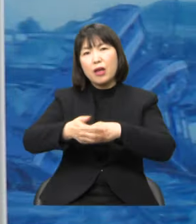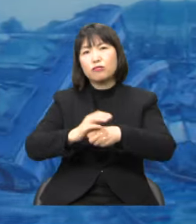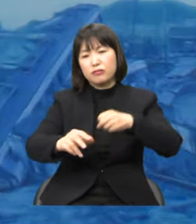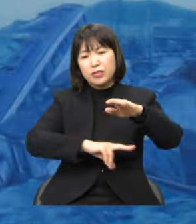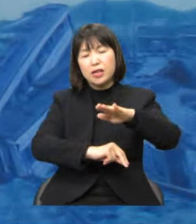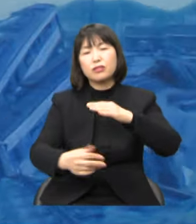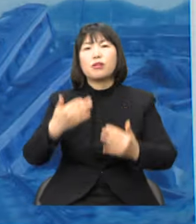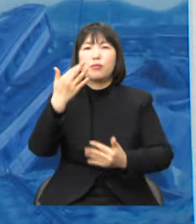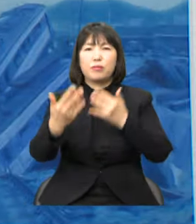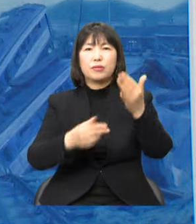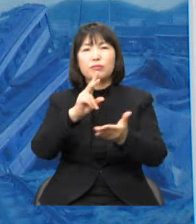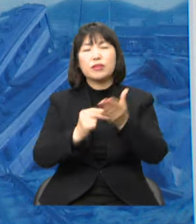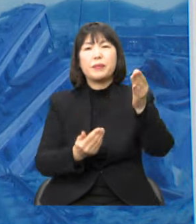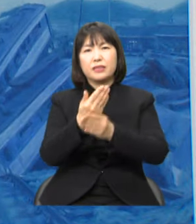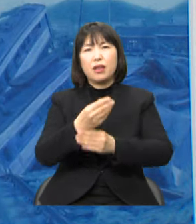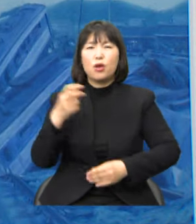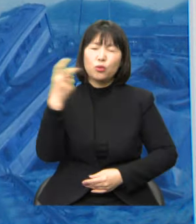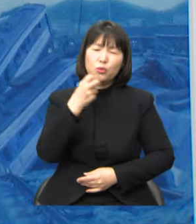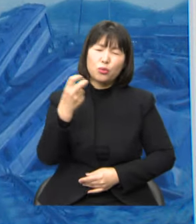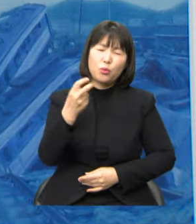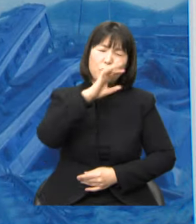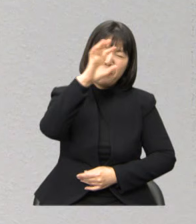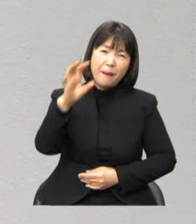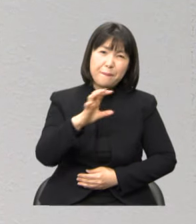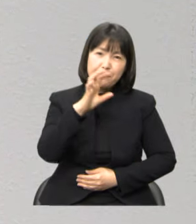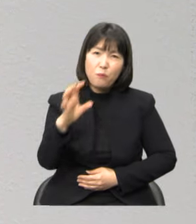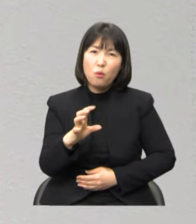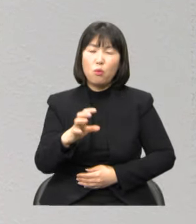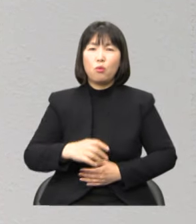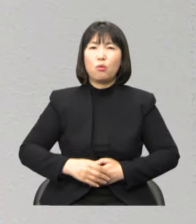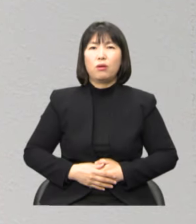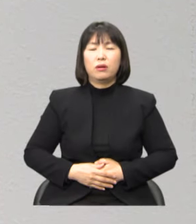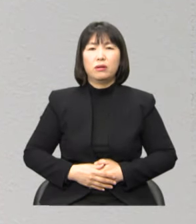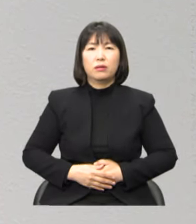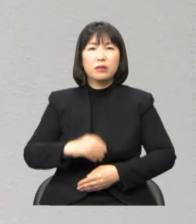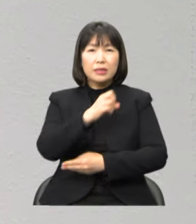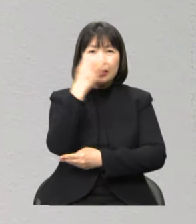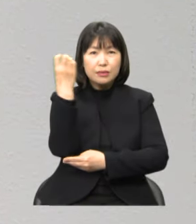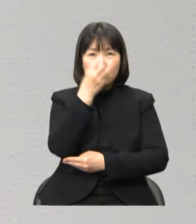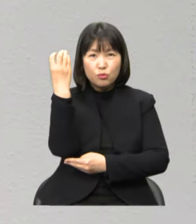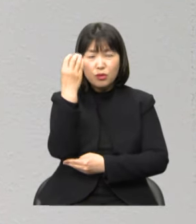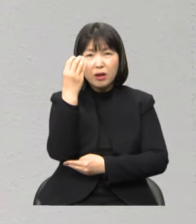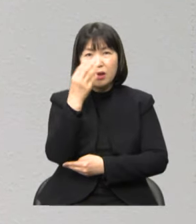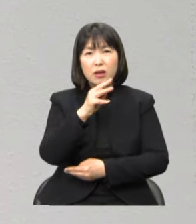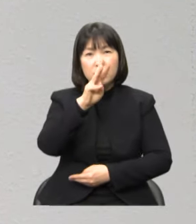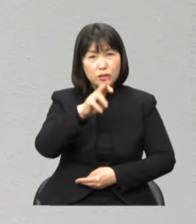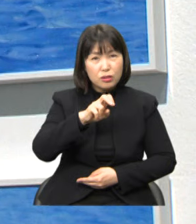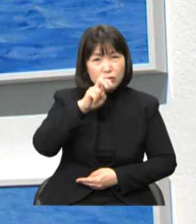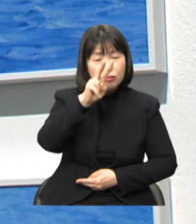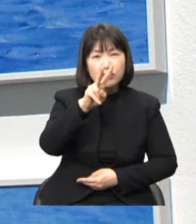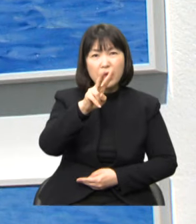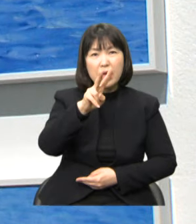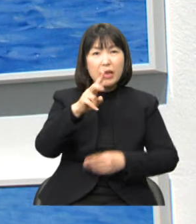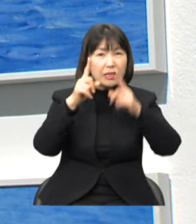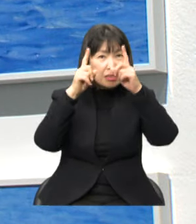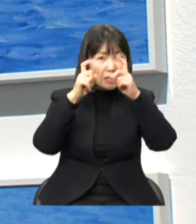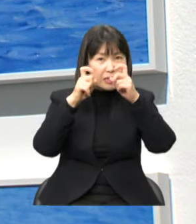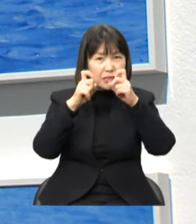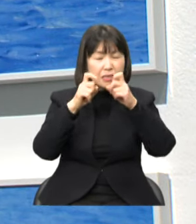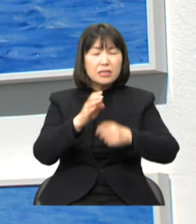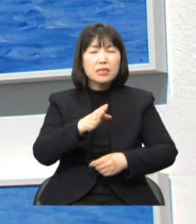사회의 재난은 끊이지 않았습니다 신문에 보도된 322개의 재난 현장이